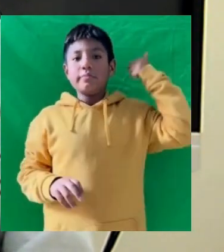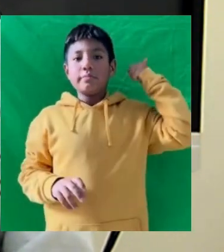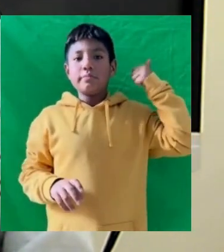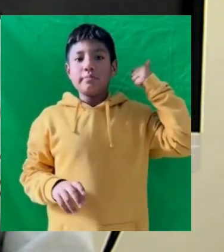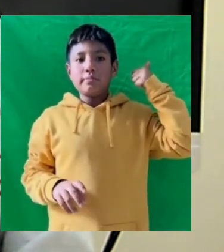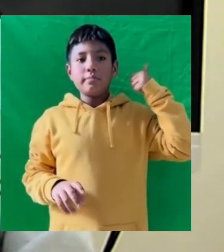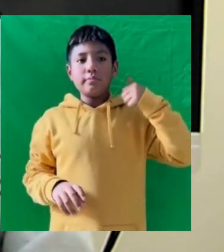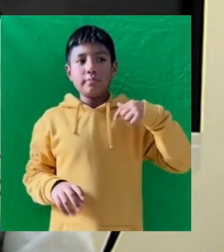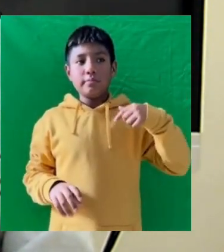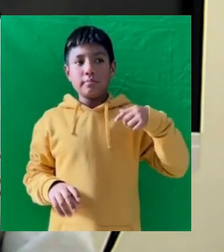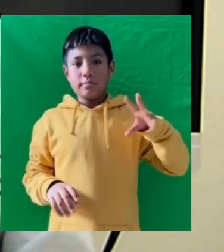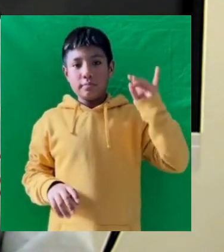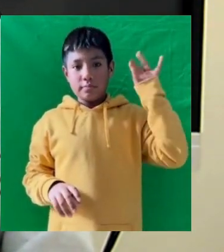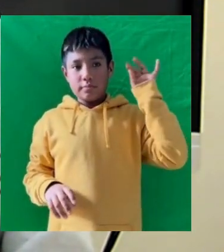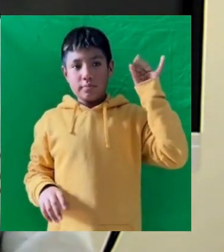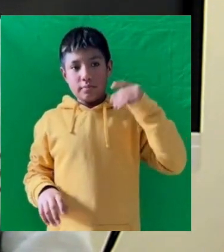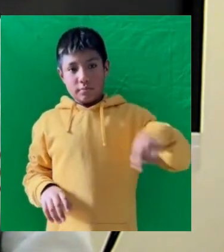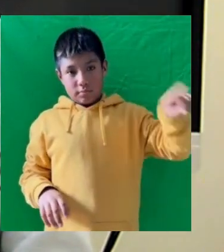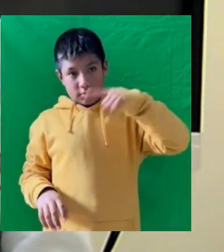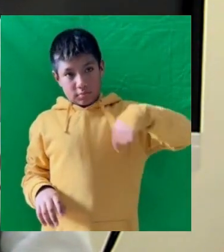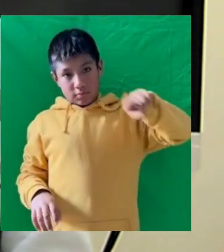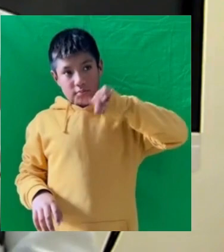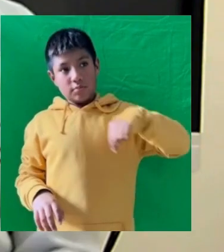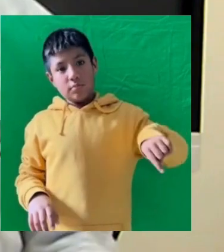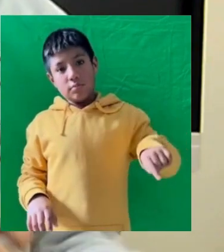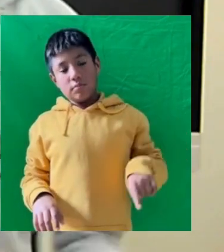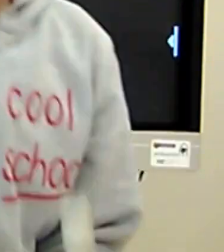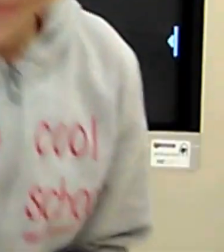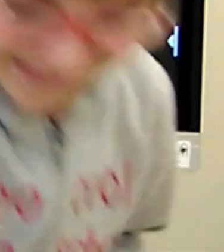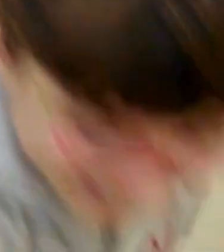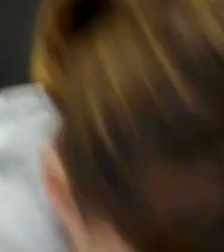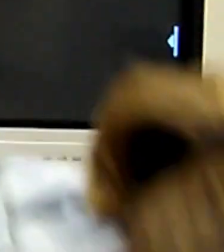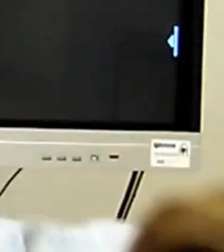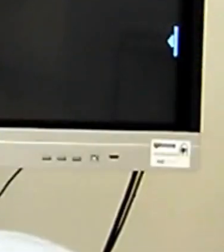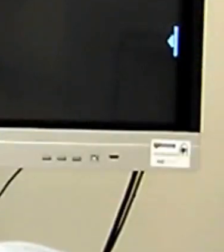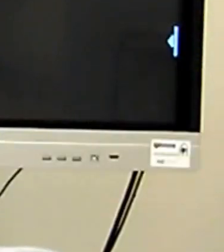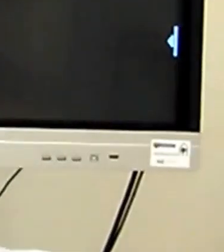izan da. Ea dakizuen ze bertsoak diren.